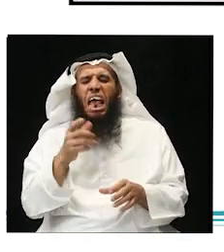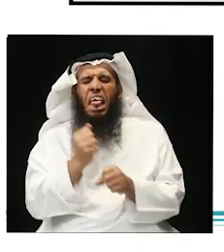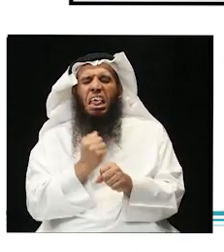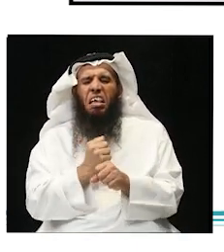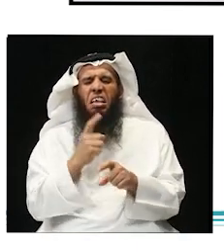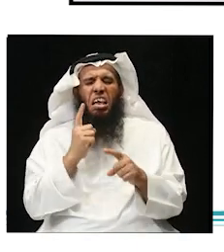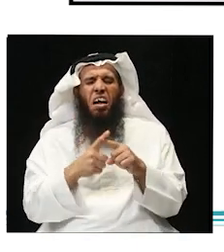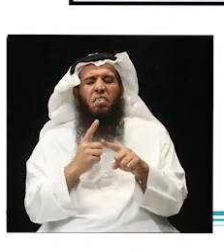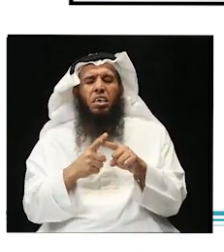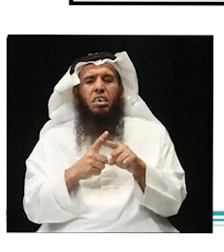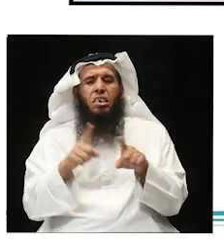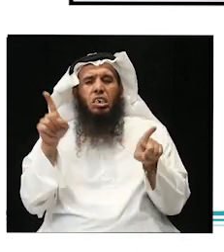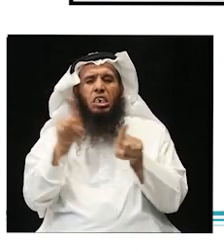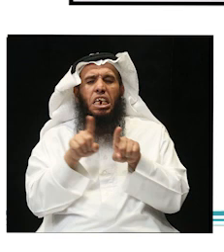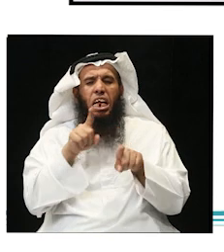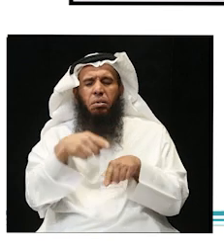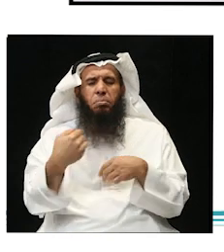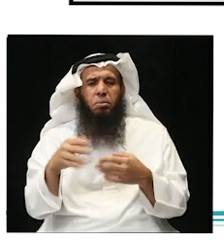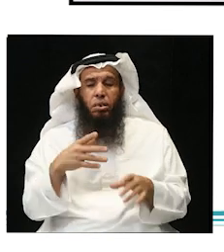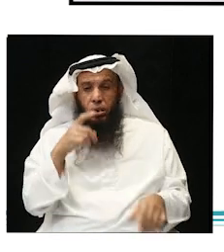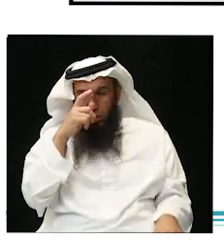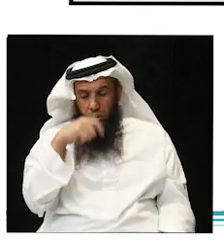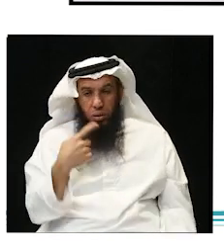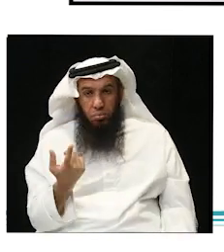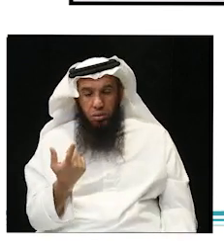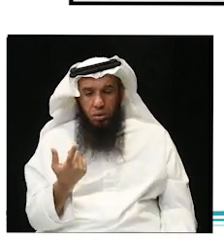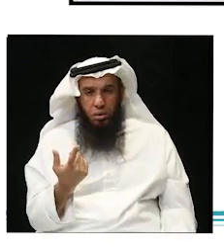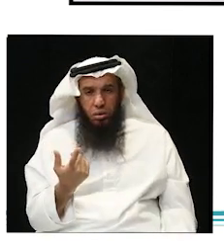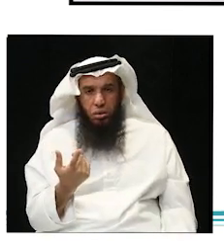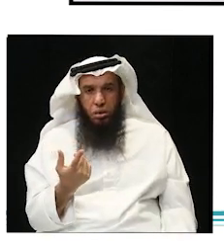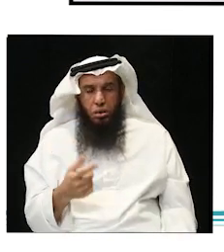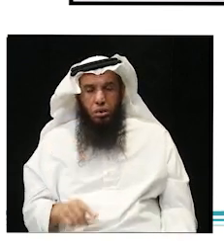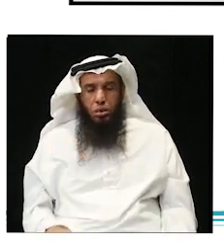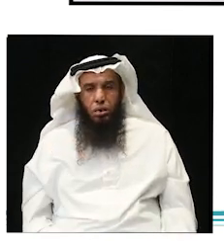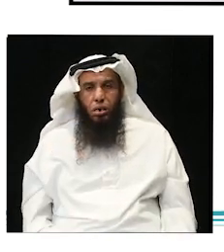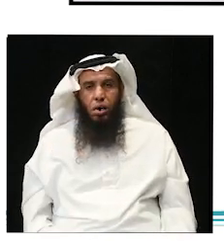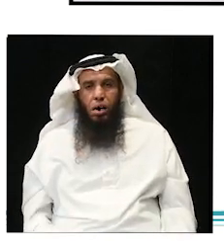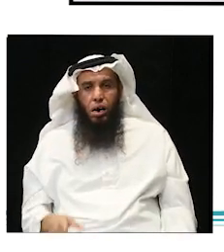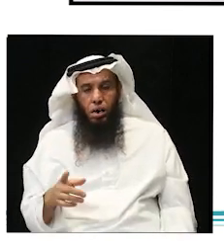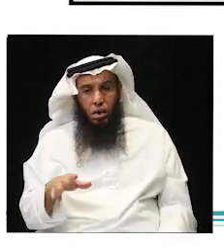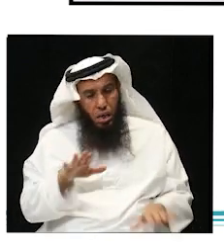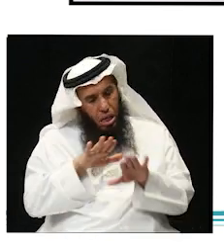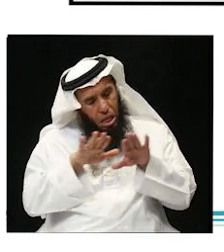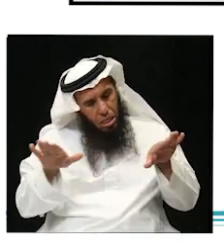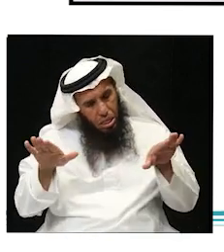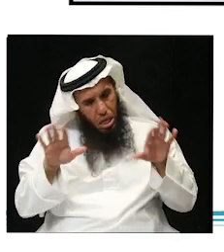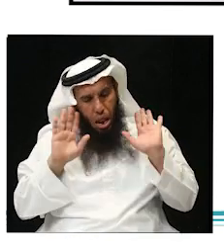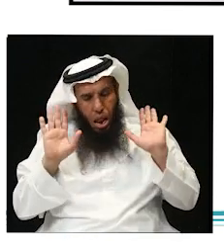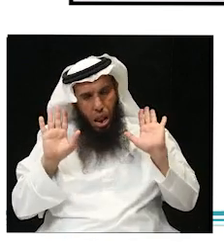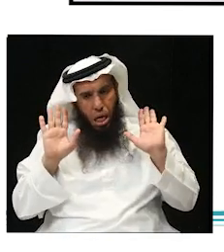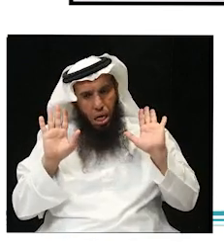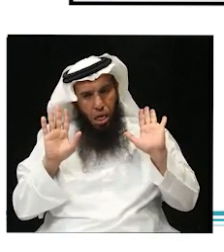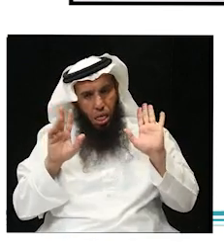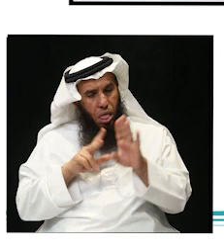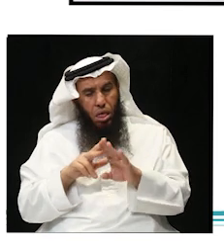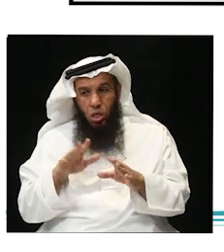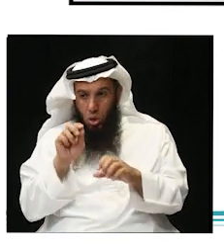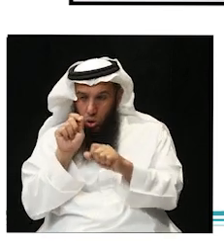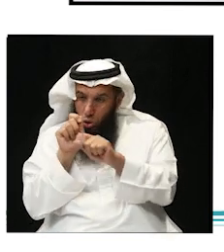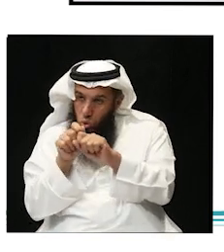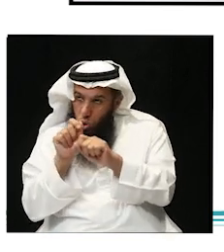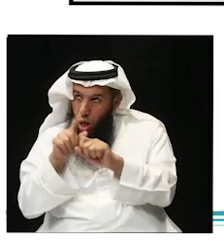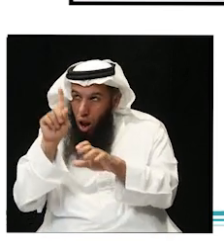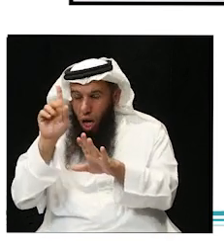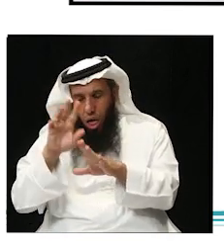الثاني. هذا النوع الأول وضعت عليه دائرة، وهذا هو النوع الثاني، بغض المسرفين في